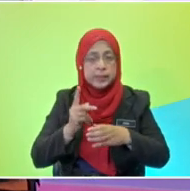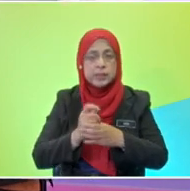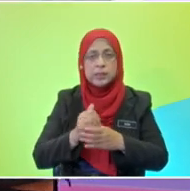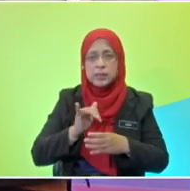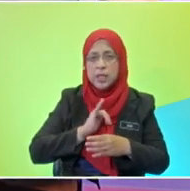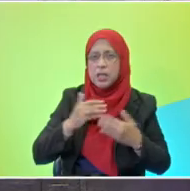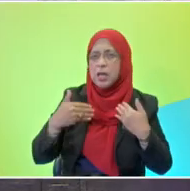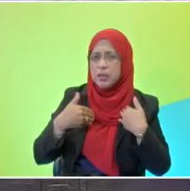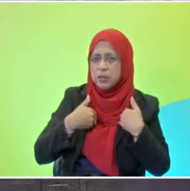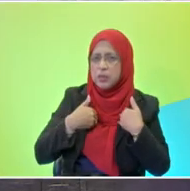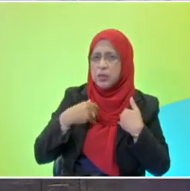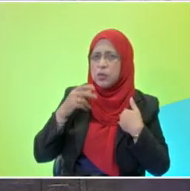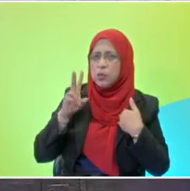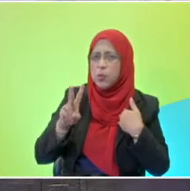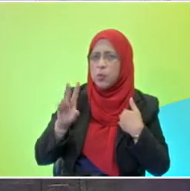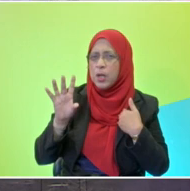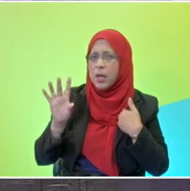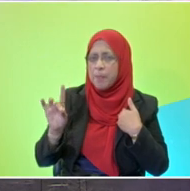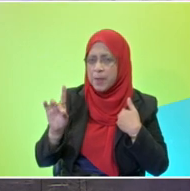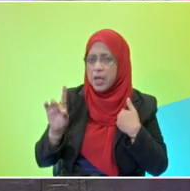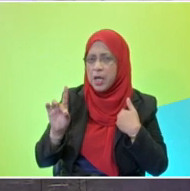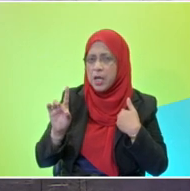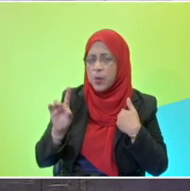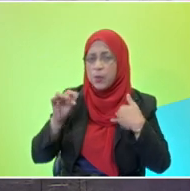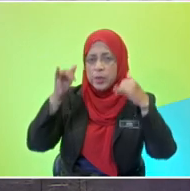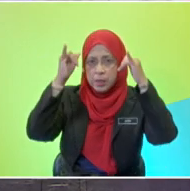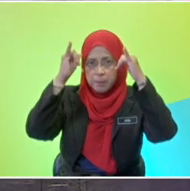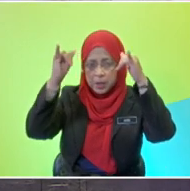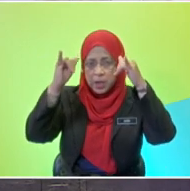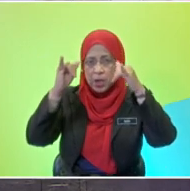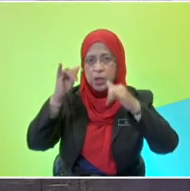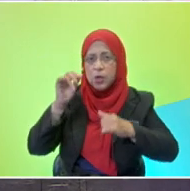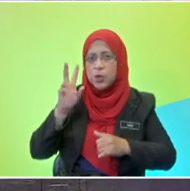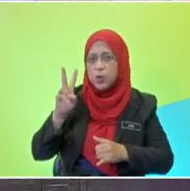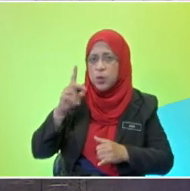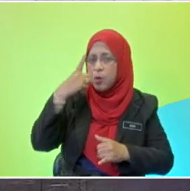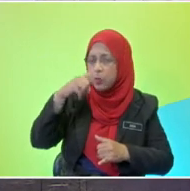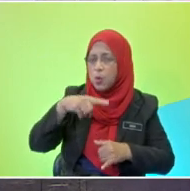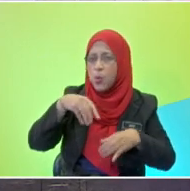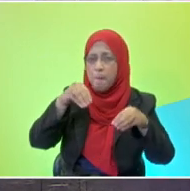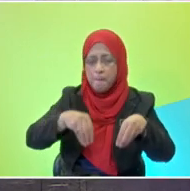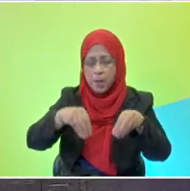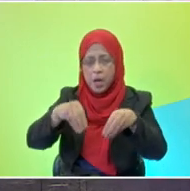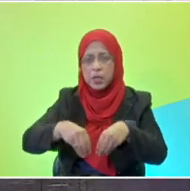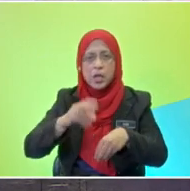adalah 28 ekor kerbau 2 ekor saya gunakan membajak